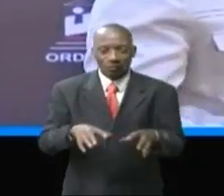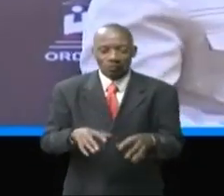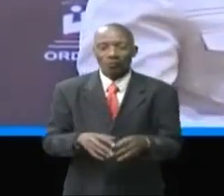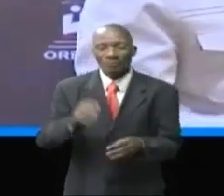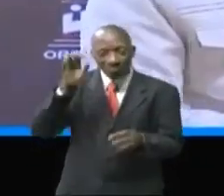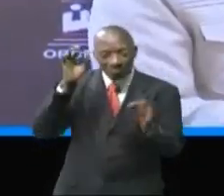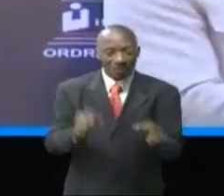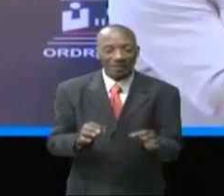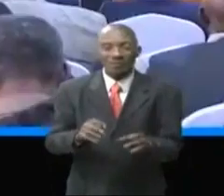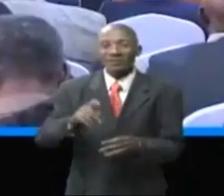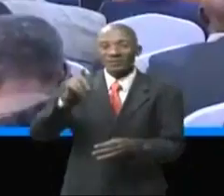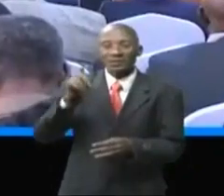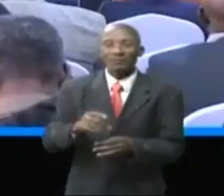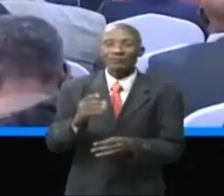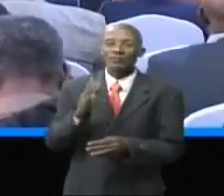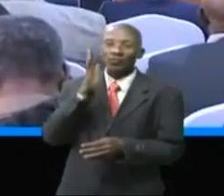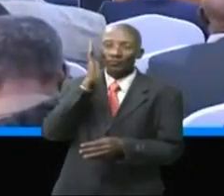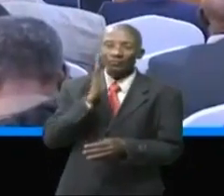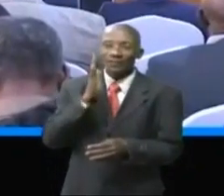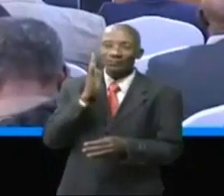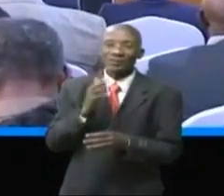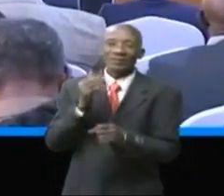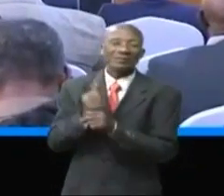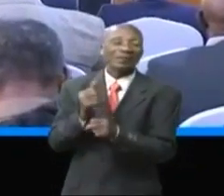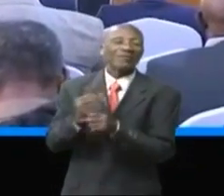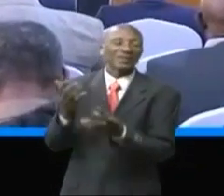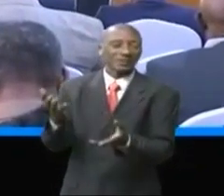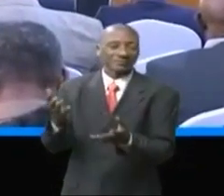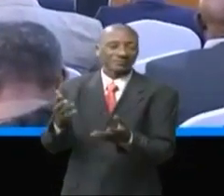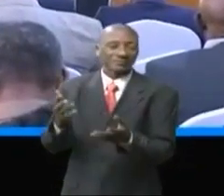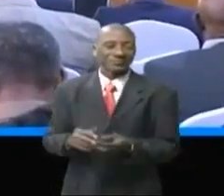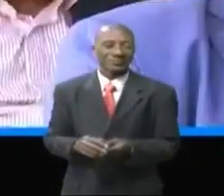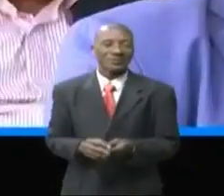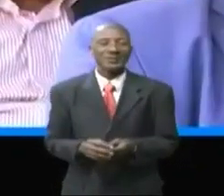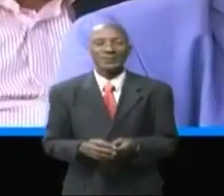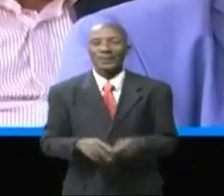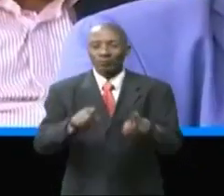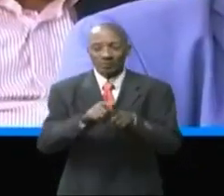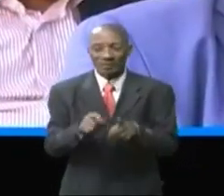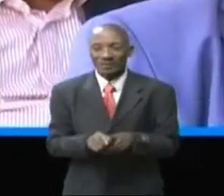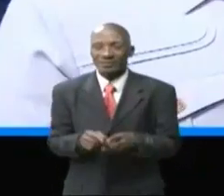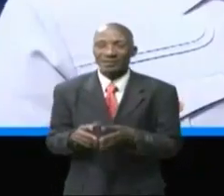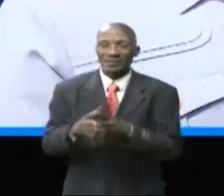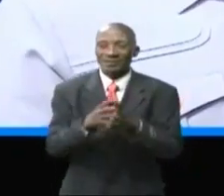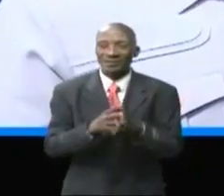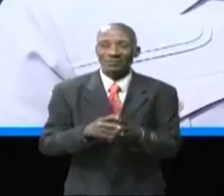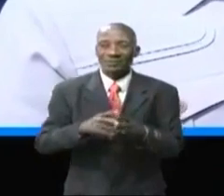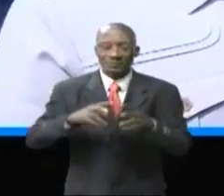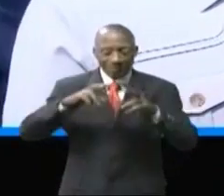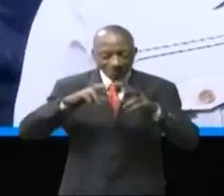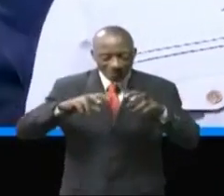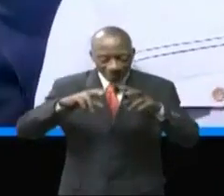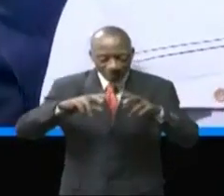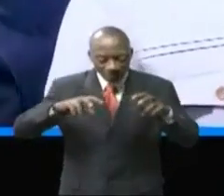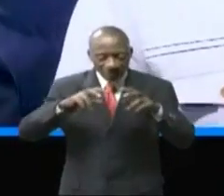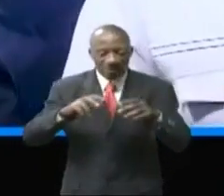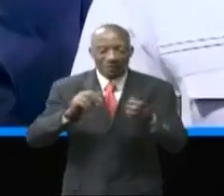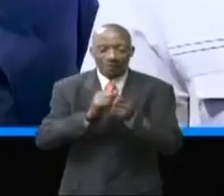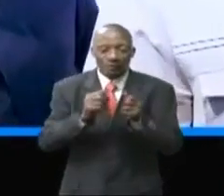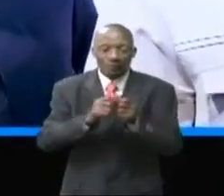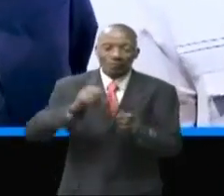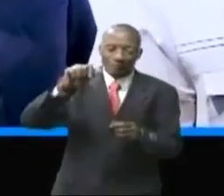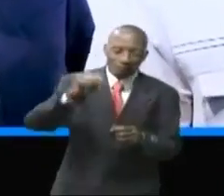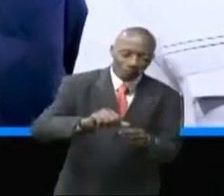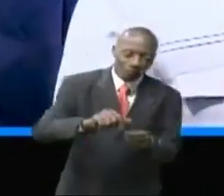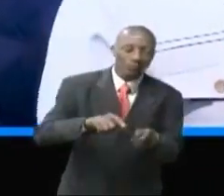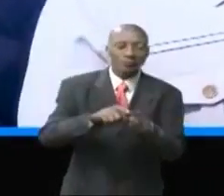volonté politique sans faille, condition qui devait conduire vers une vraie lutte contre les réseaux des mafieux. L'effet du contrôle des finances publiques